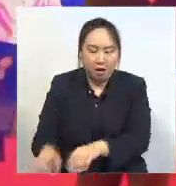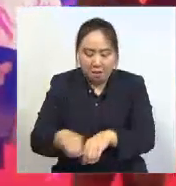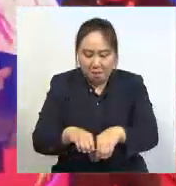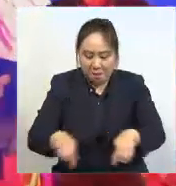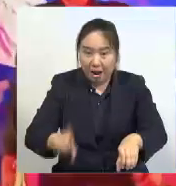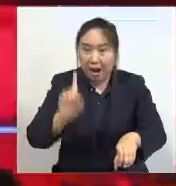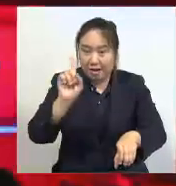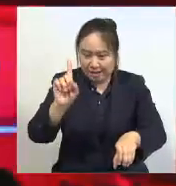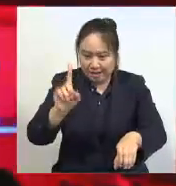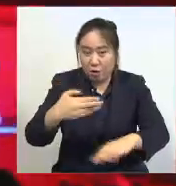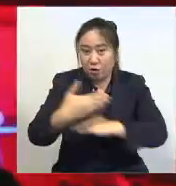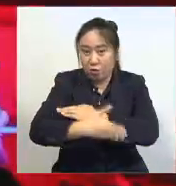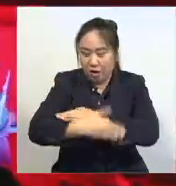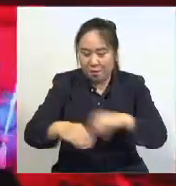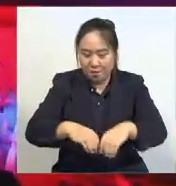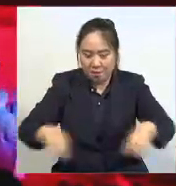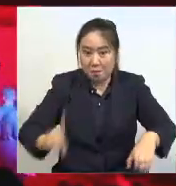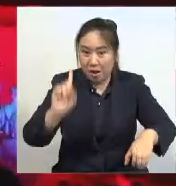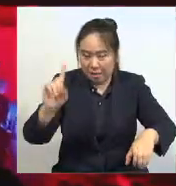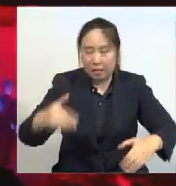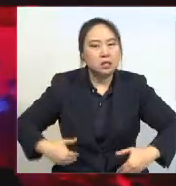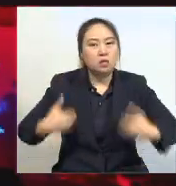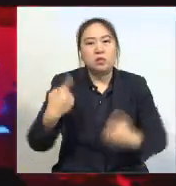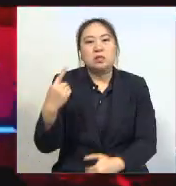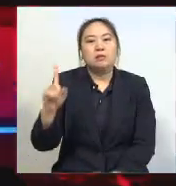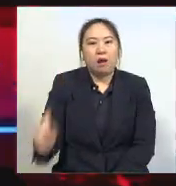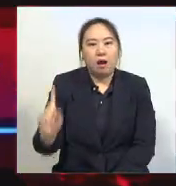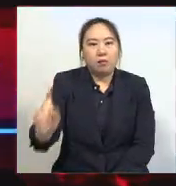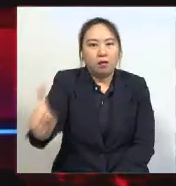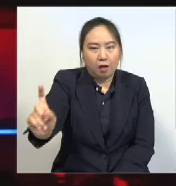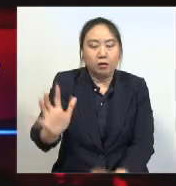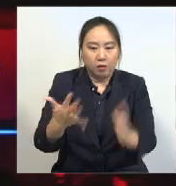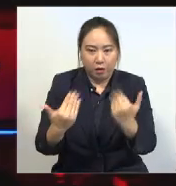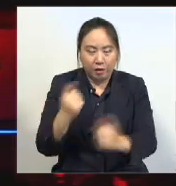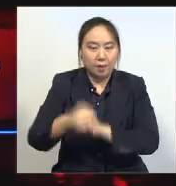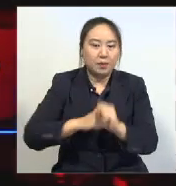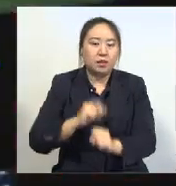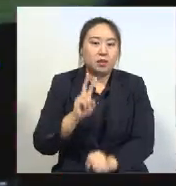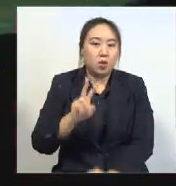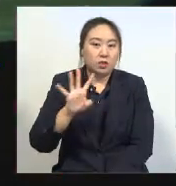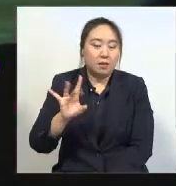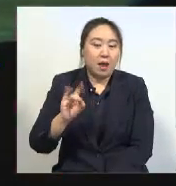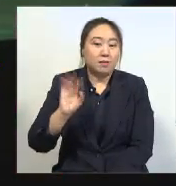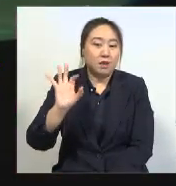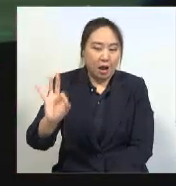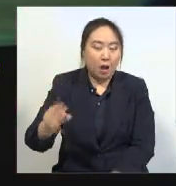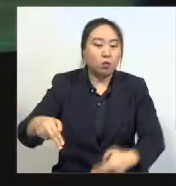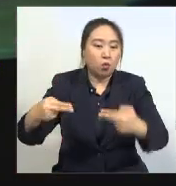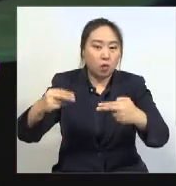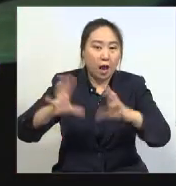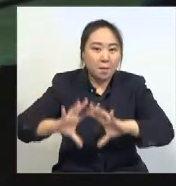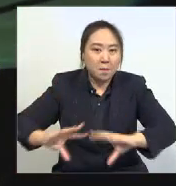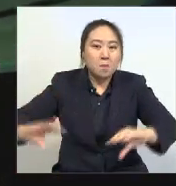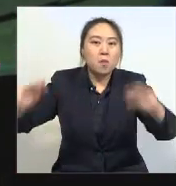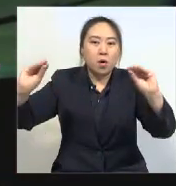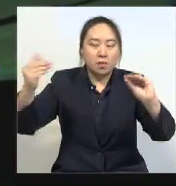วิตและภายหลังสงครามได้สิ้นสุดลงเมื่อปีพุทธศักราช2489ได้มีการสื่อเรื่องราวที่กอง